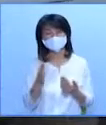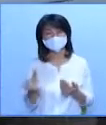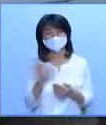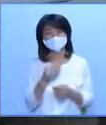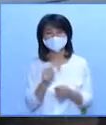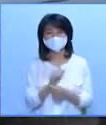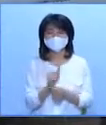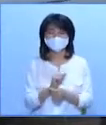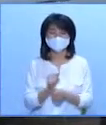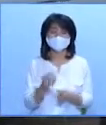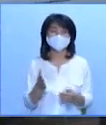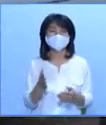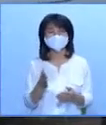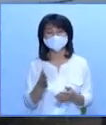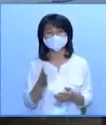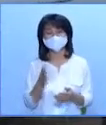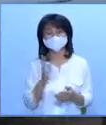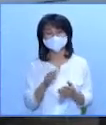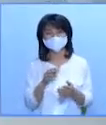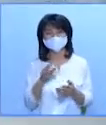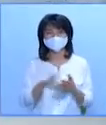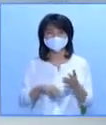жаяу жүргіншілер қозғалысы айқындалады.